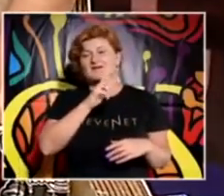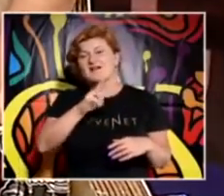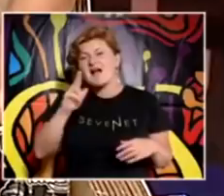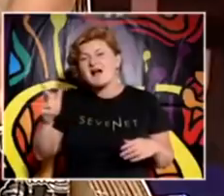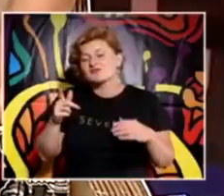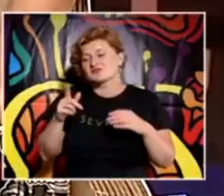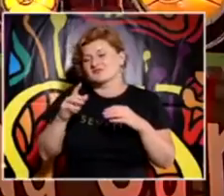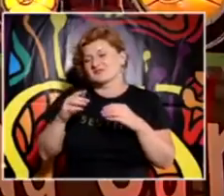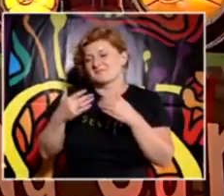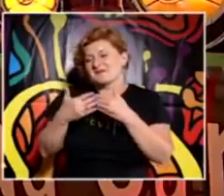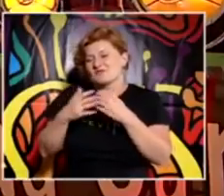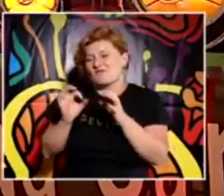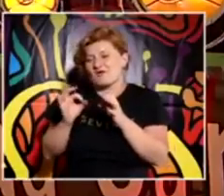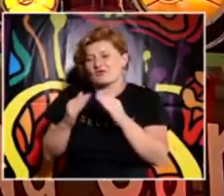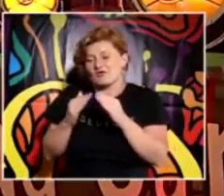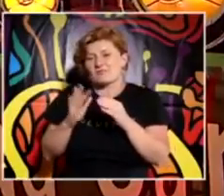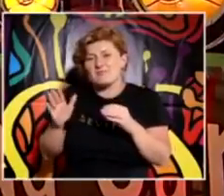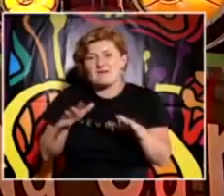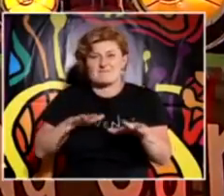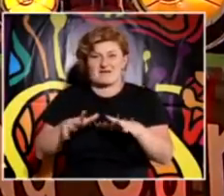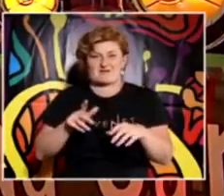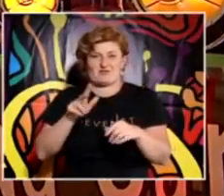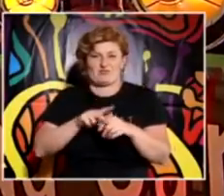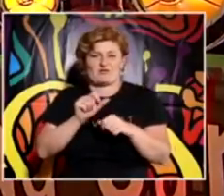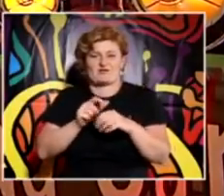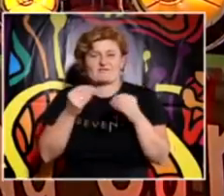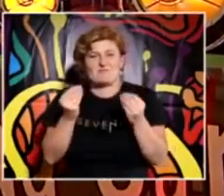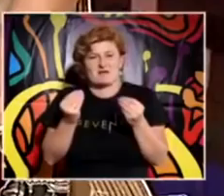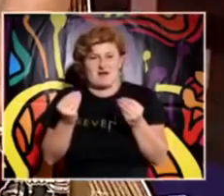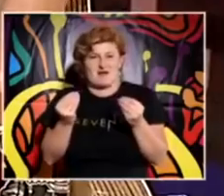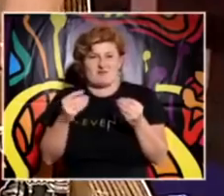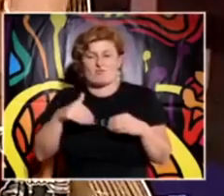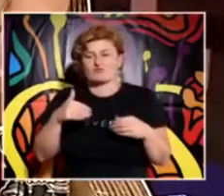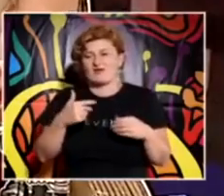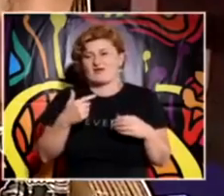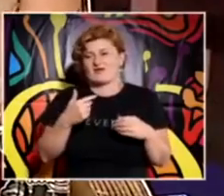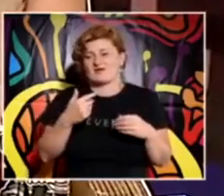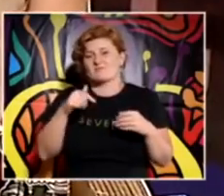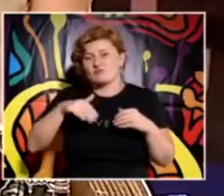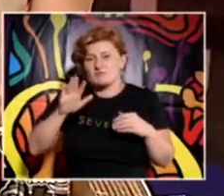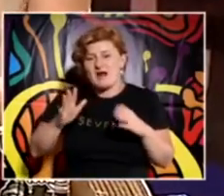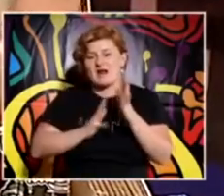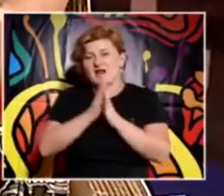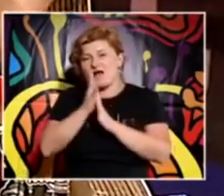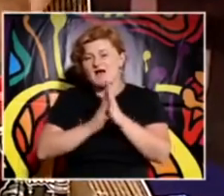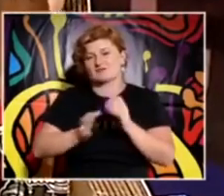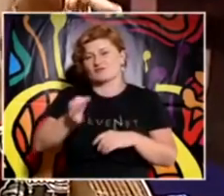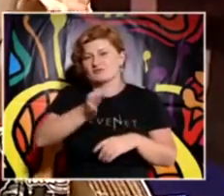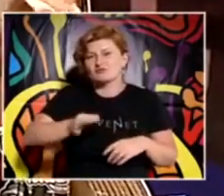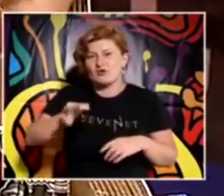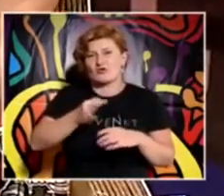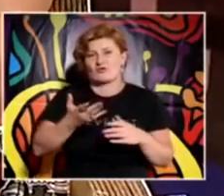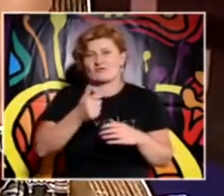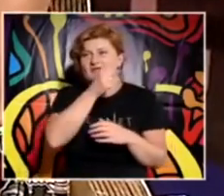swojego domu ma takie miejsce, które jest niesamowite i być może tego nie doceniamy. Jakiś las, jezioro, jakieś